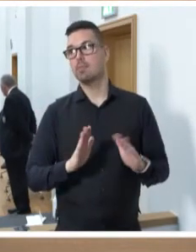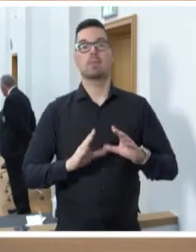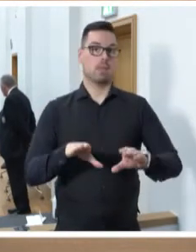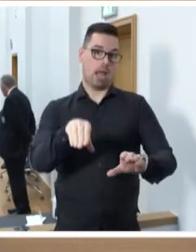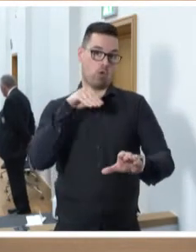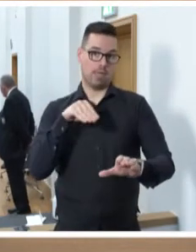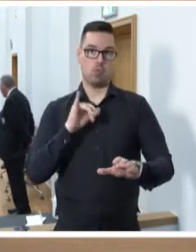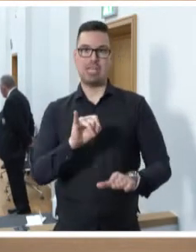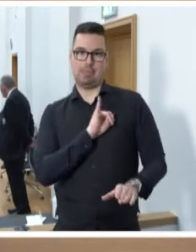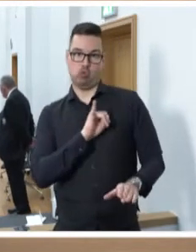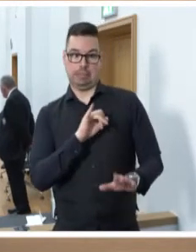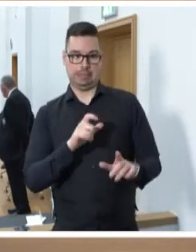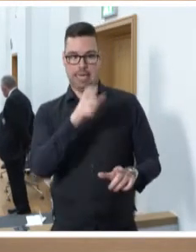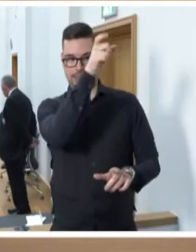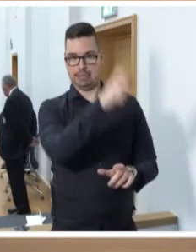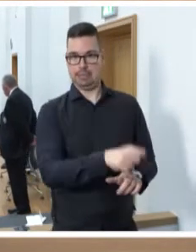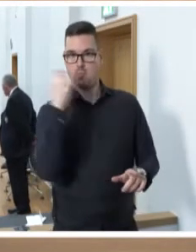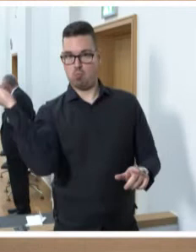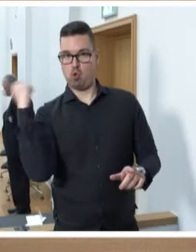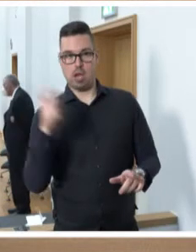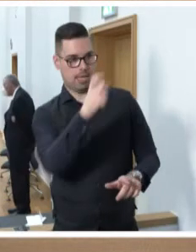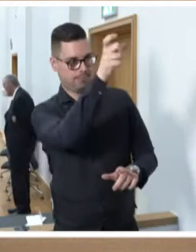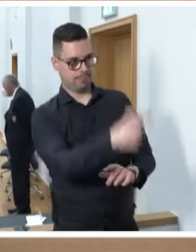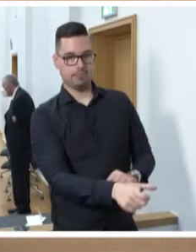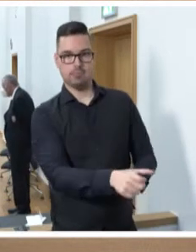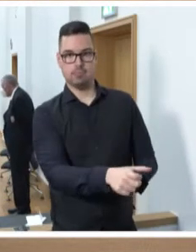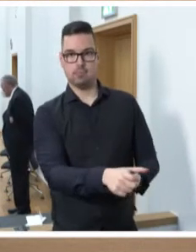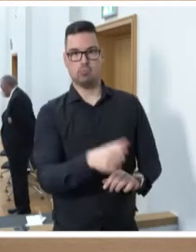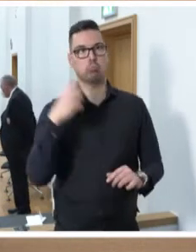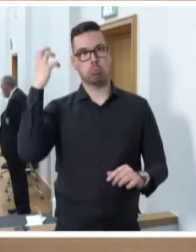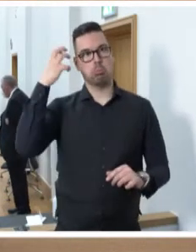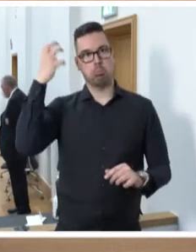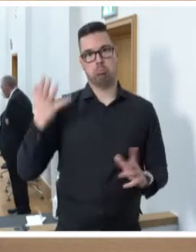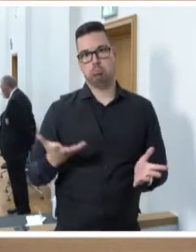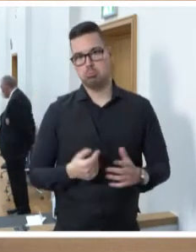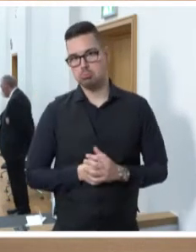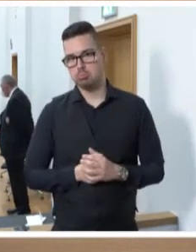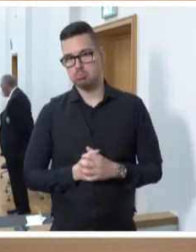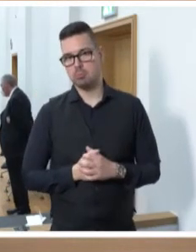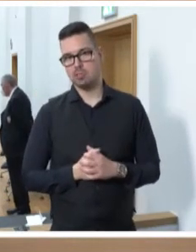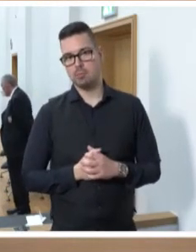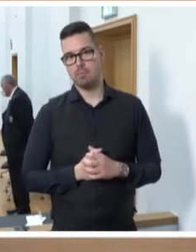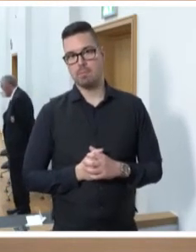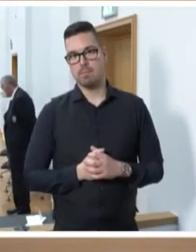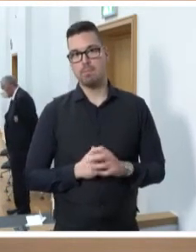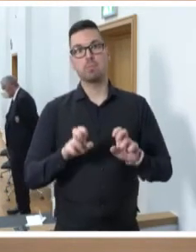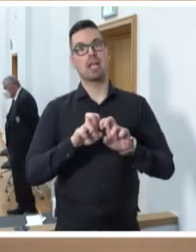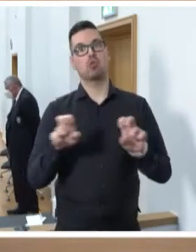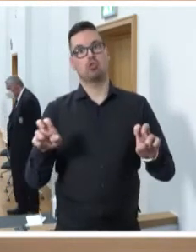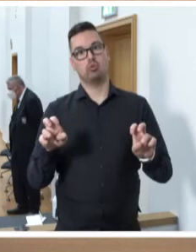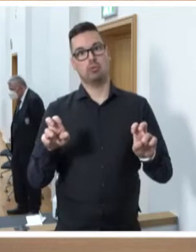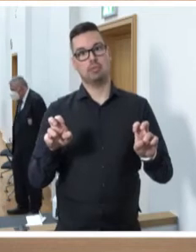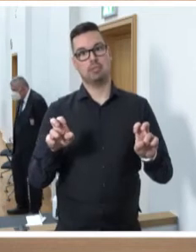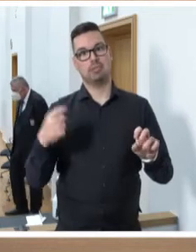der Immunität des Abgeordneten Müller begegnet mithin keinen Bedenken. Der Ausschuss hat in seiner